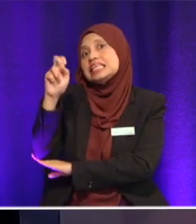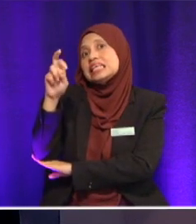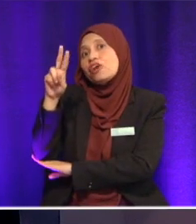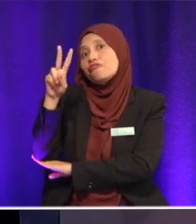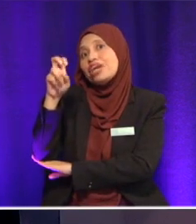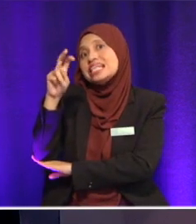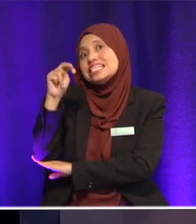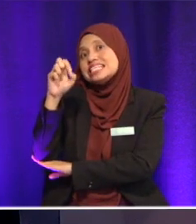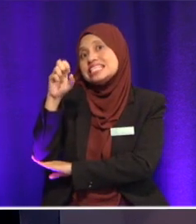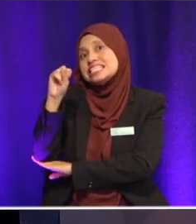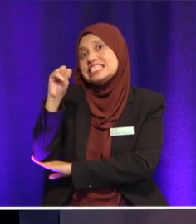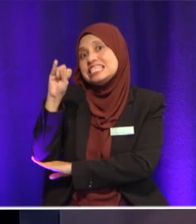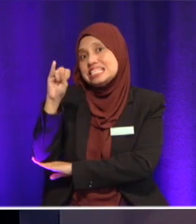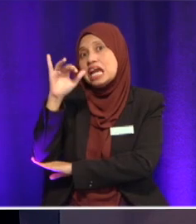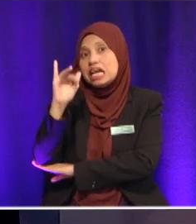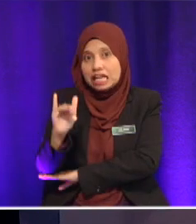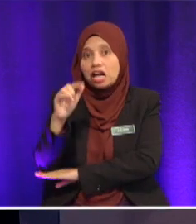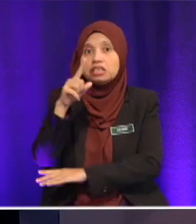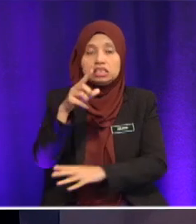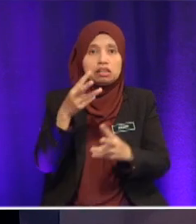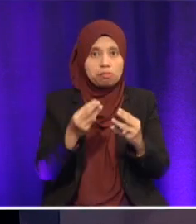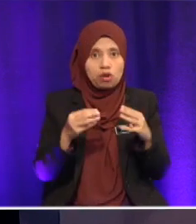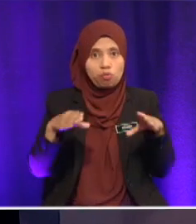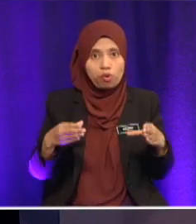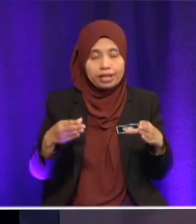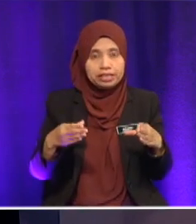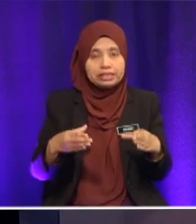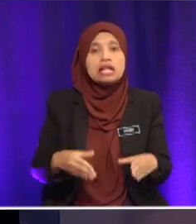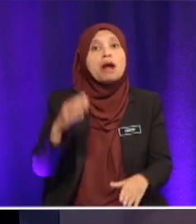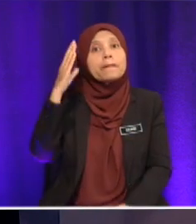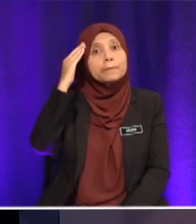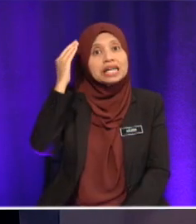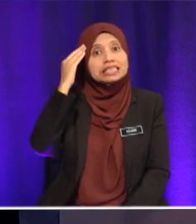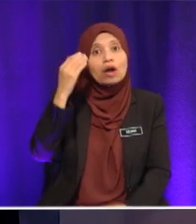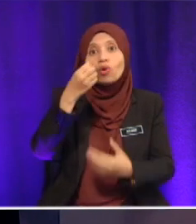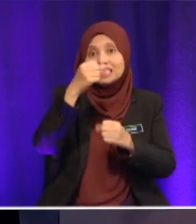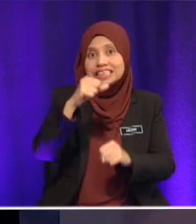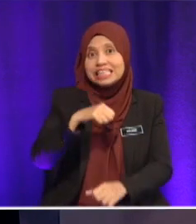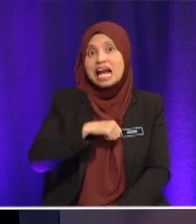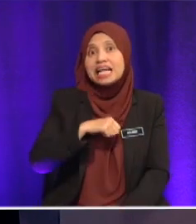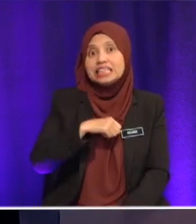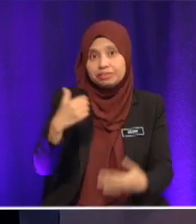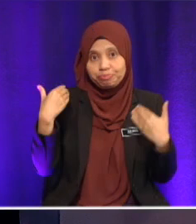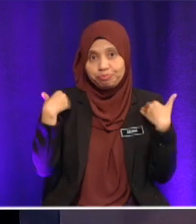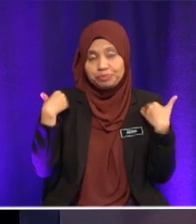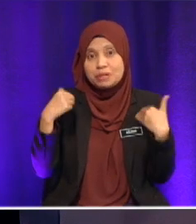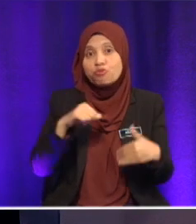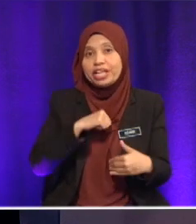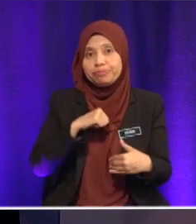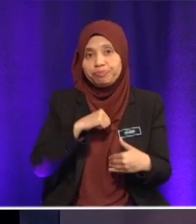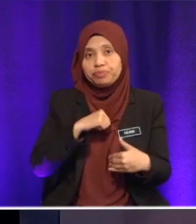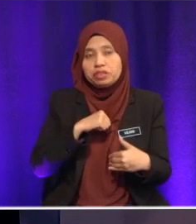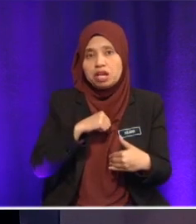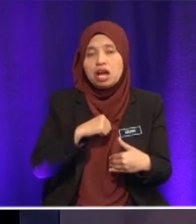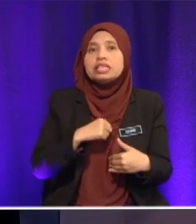guru akan mengetahui pengetahuan sedih ada yang ada pada murid dan guru boleh mengenal